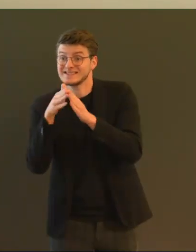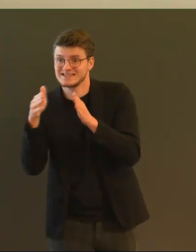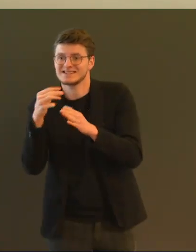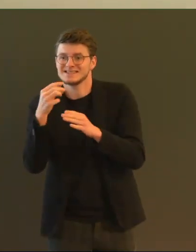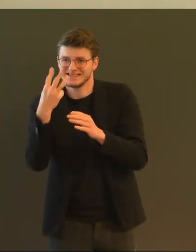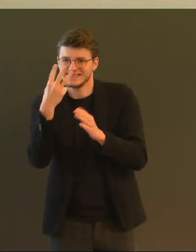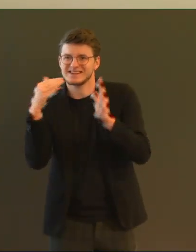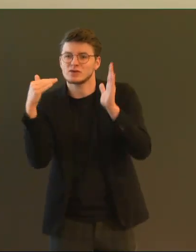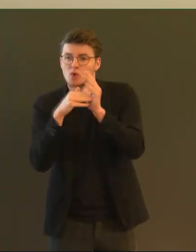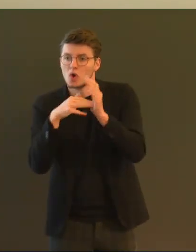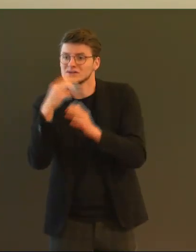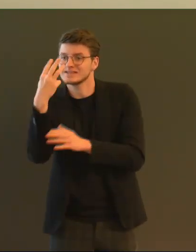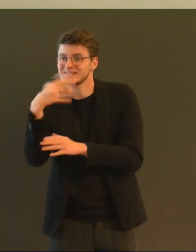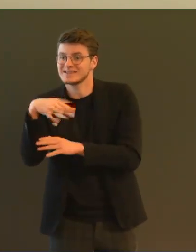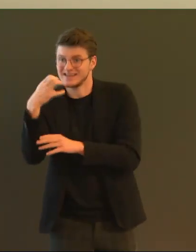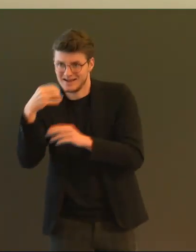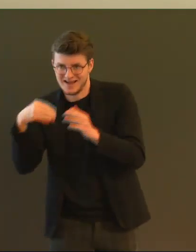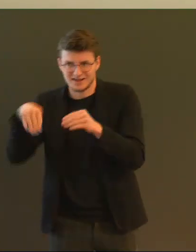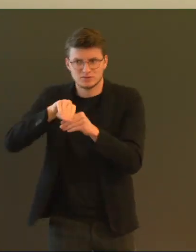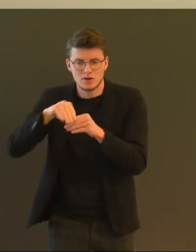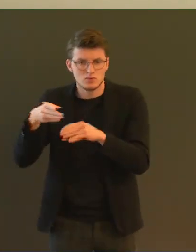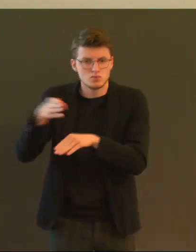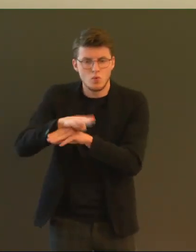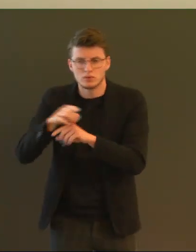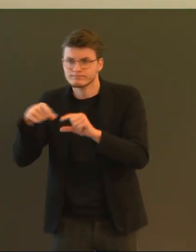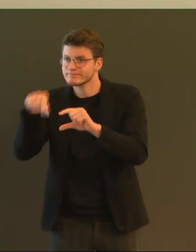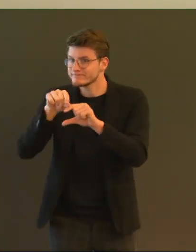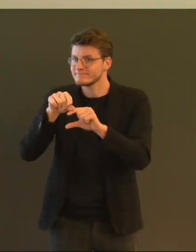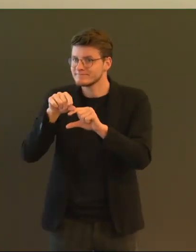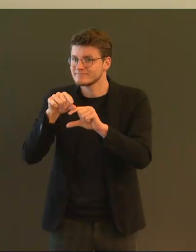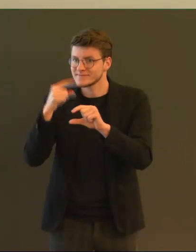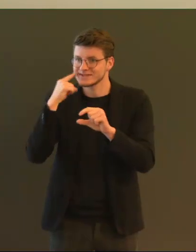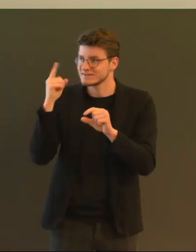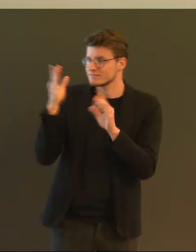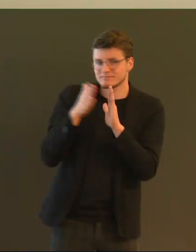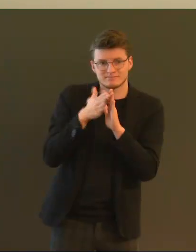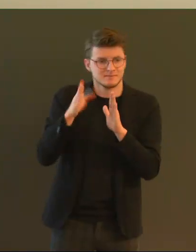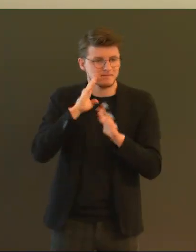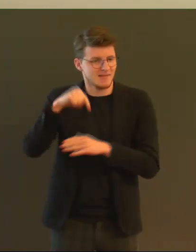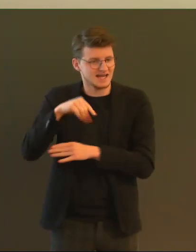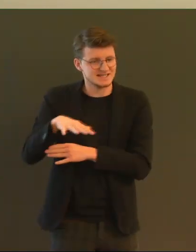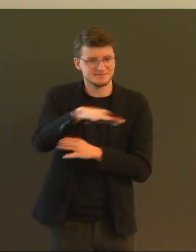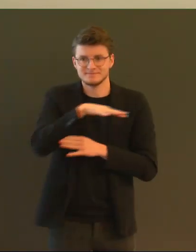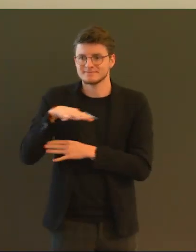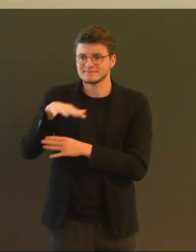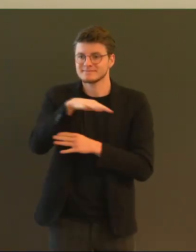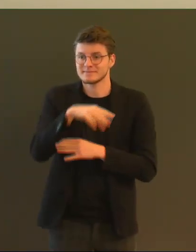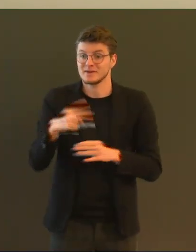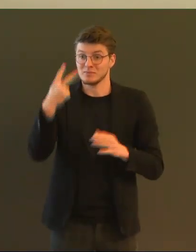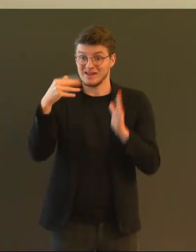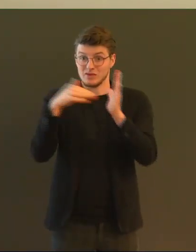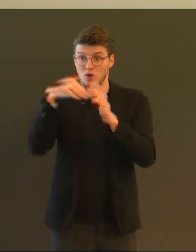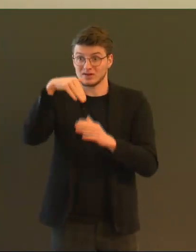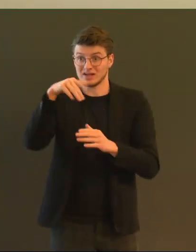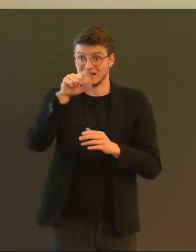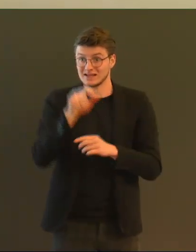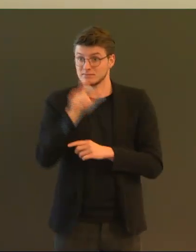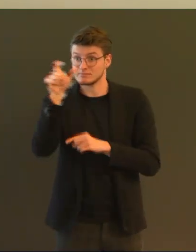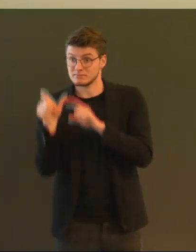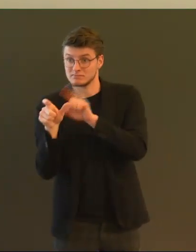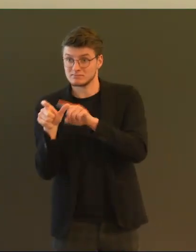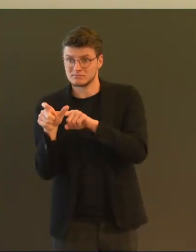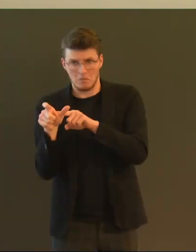3.093 extra doden gerapporteerd in België. In 2019 was er geen oversterfte in